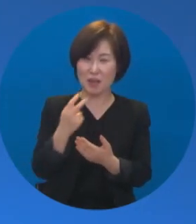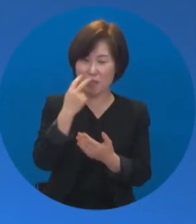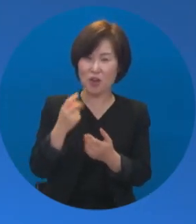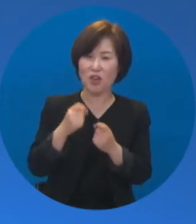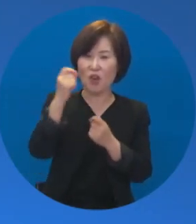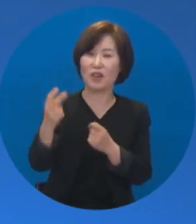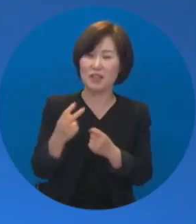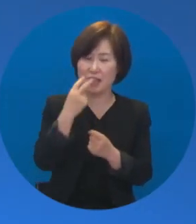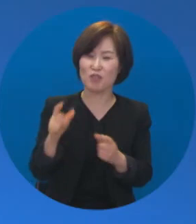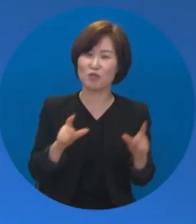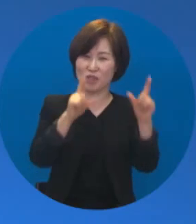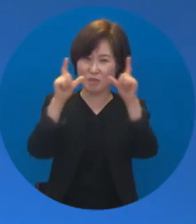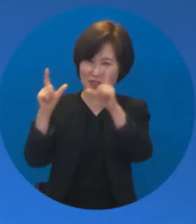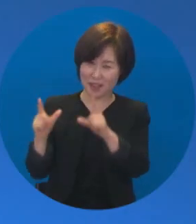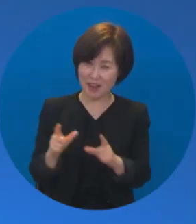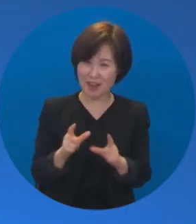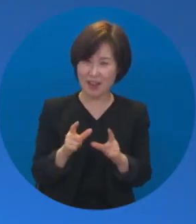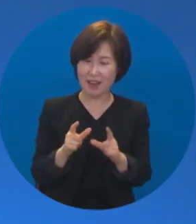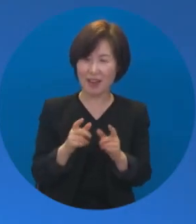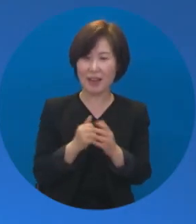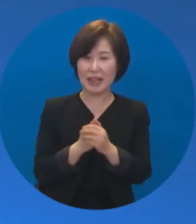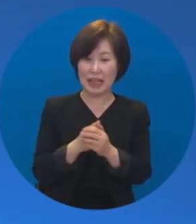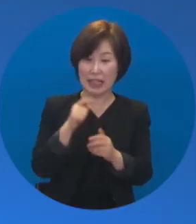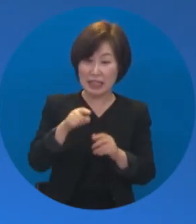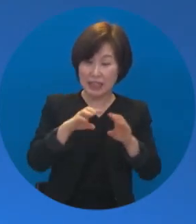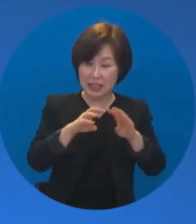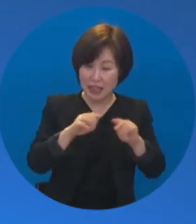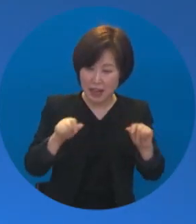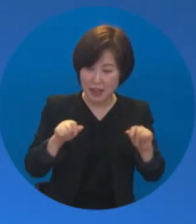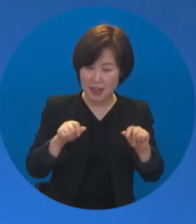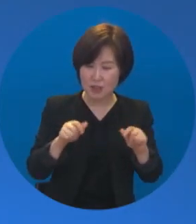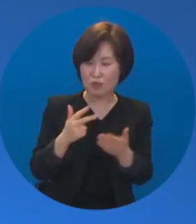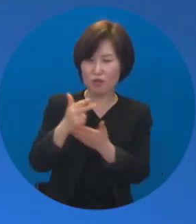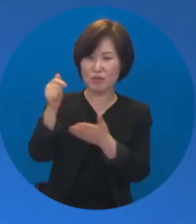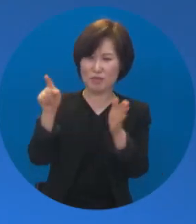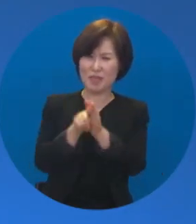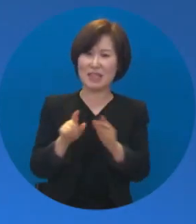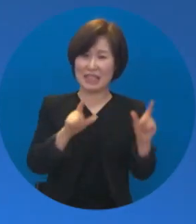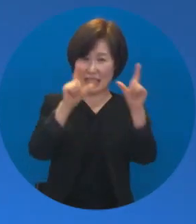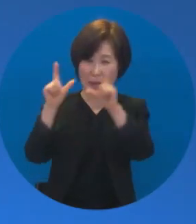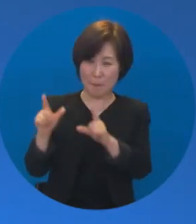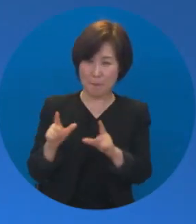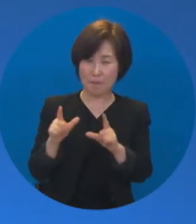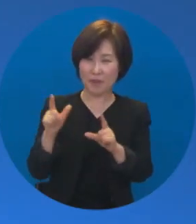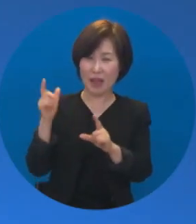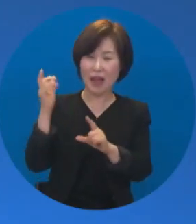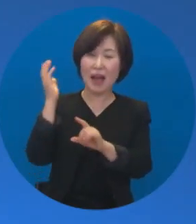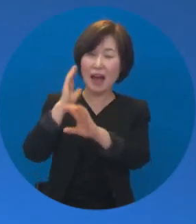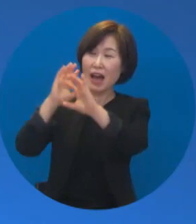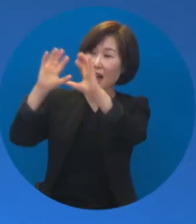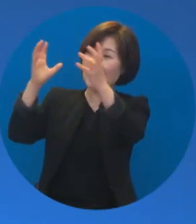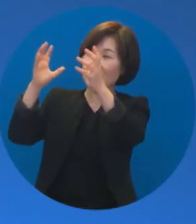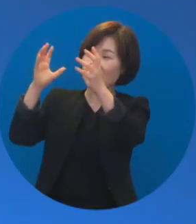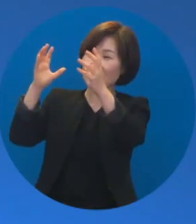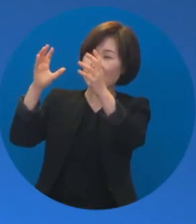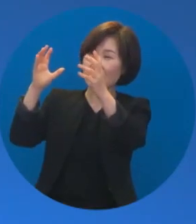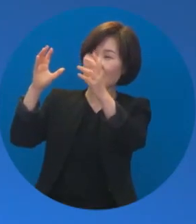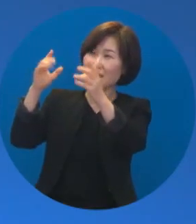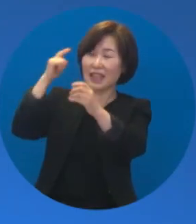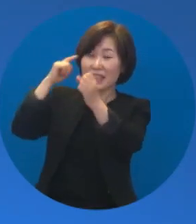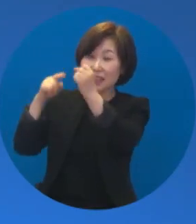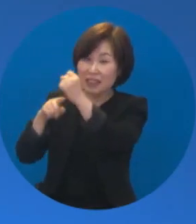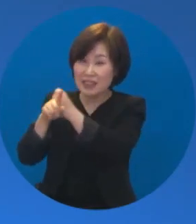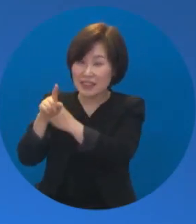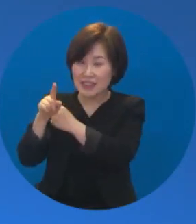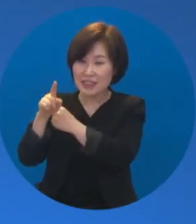아닙니다. 이 땅에서 하나님을 믿고 그의 아들 예수님을 믿는 삶, 하나님의 나라가 하늘의 뜻이, 하늘에서 뜻이 이루어진